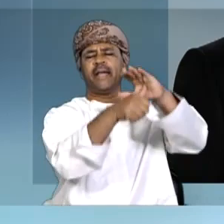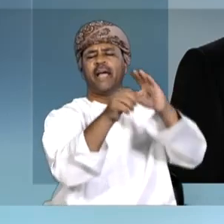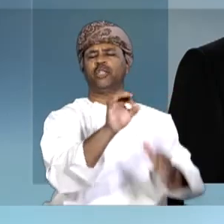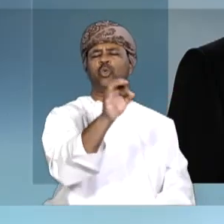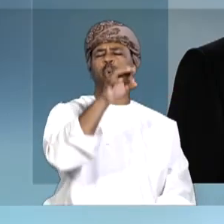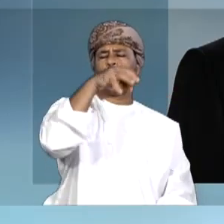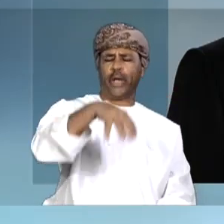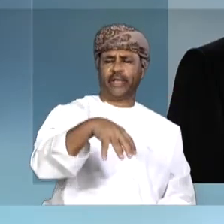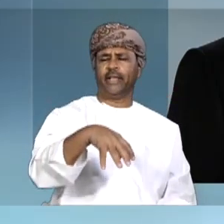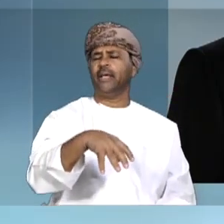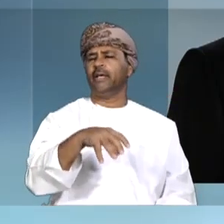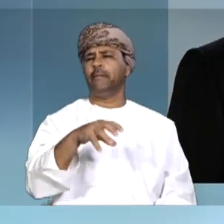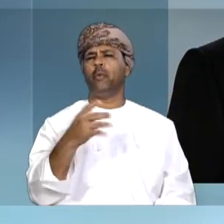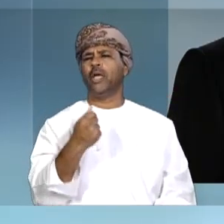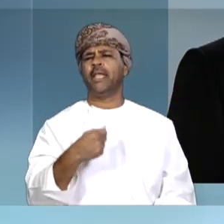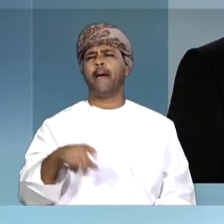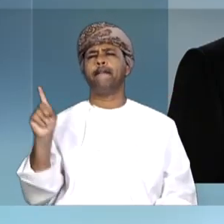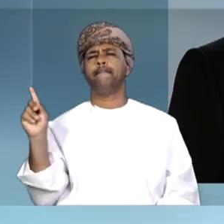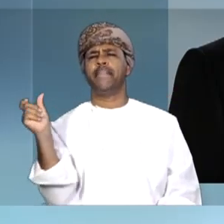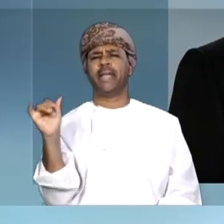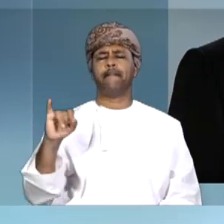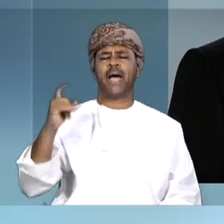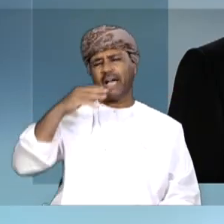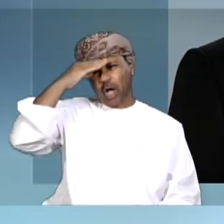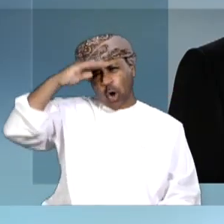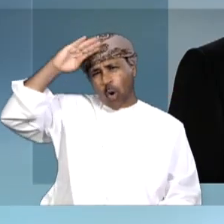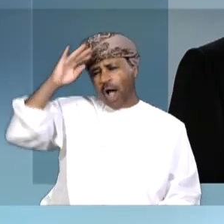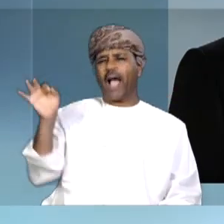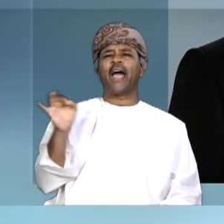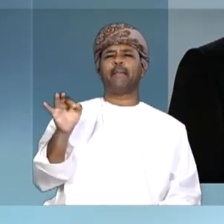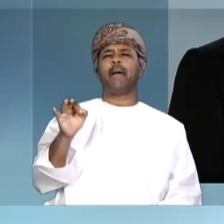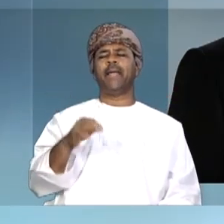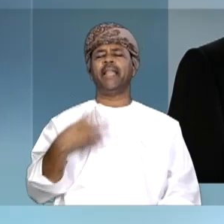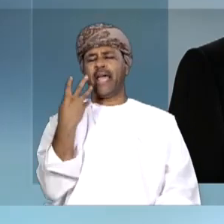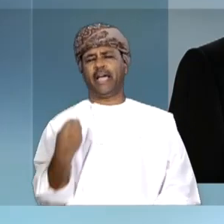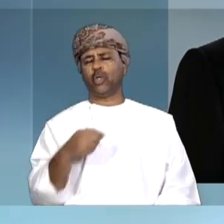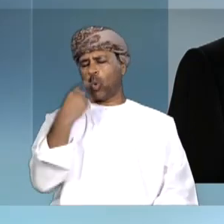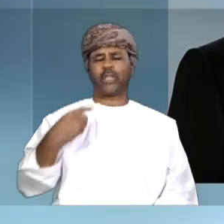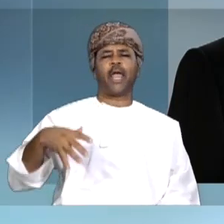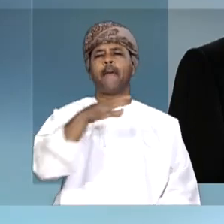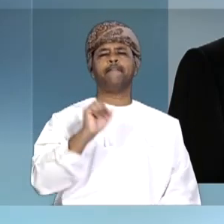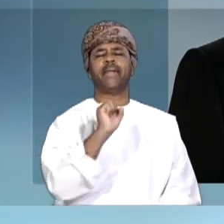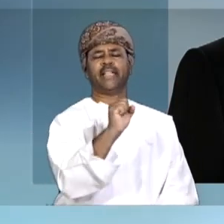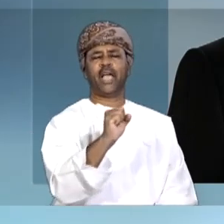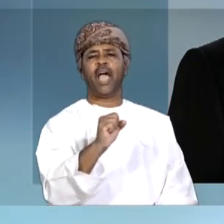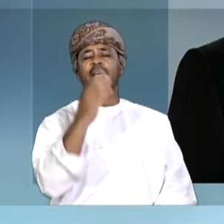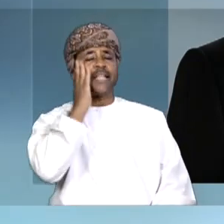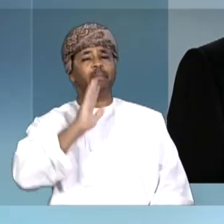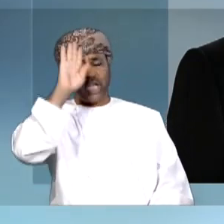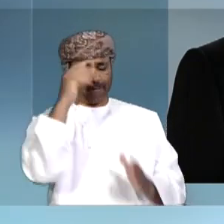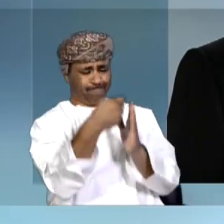كارلوس فاريلا رئيس جمهورية بنما بمناسبة العيد الوطني لبلاده. تضمن التهاني وتمنيات جلالته